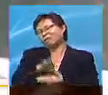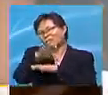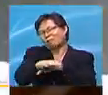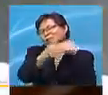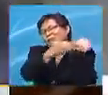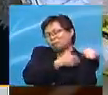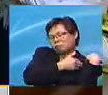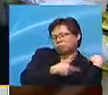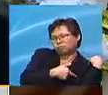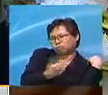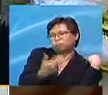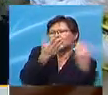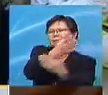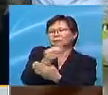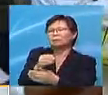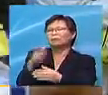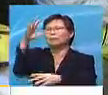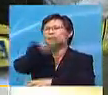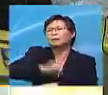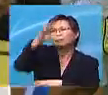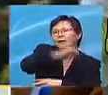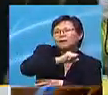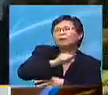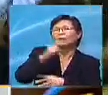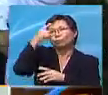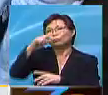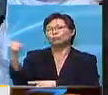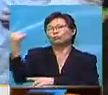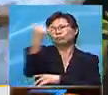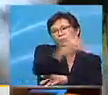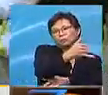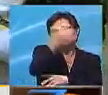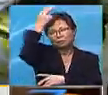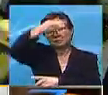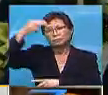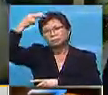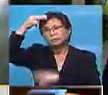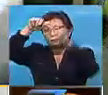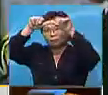menanggung kerugian serta terlepas giliran untuk menunaikan ibadah